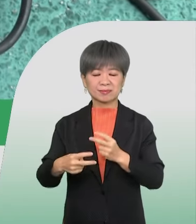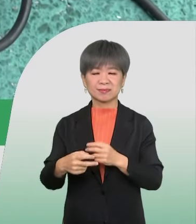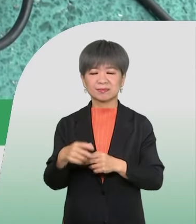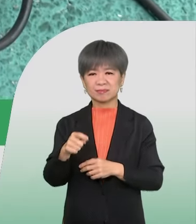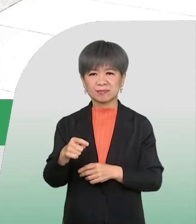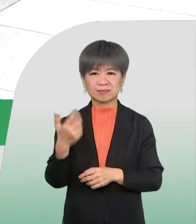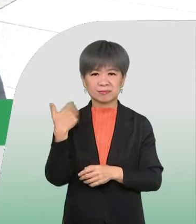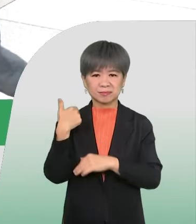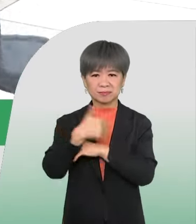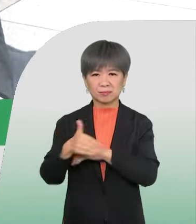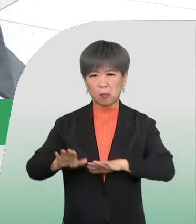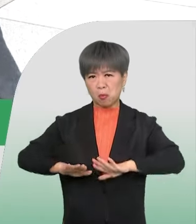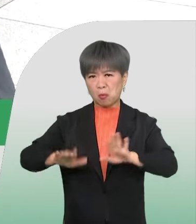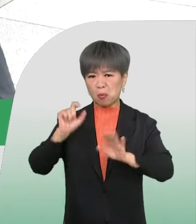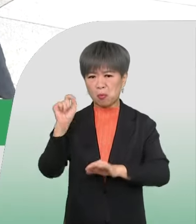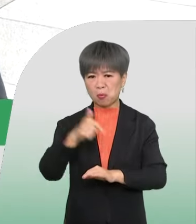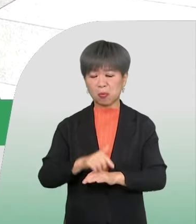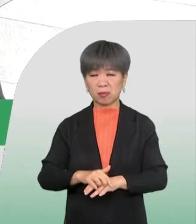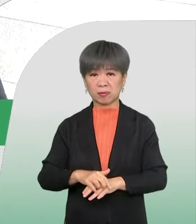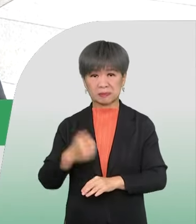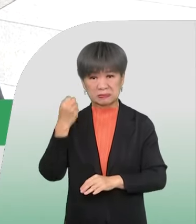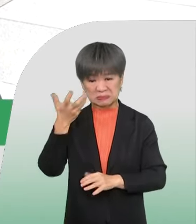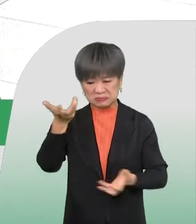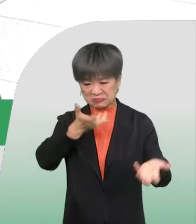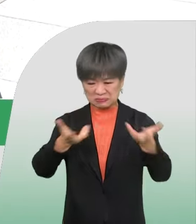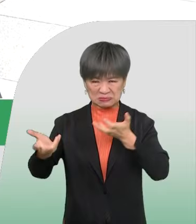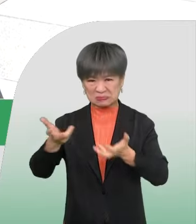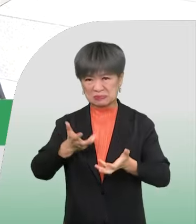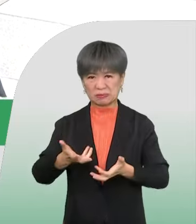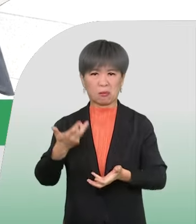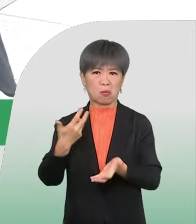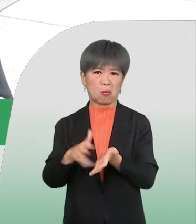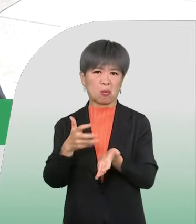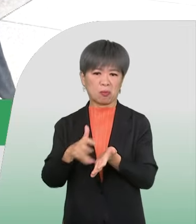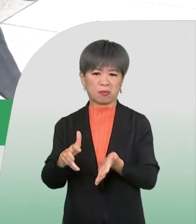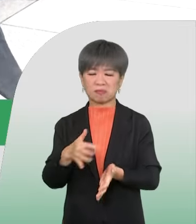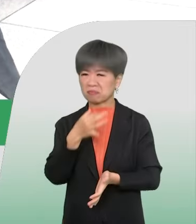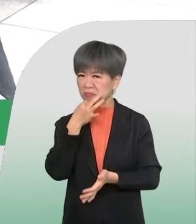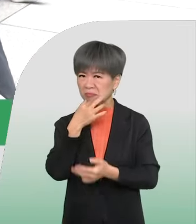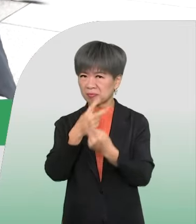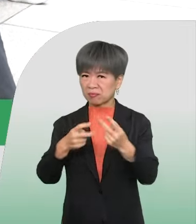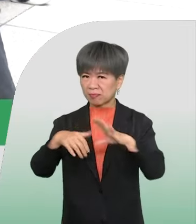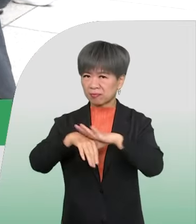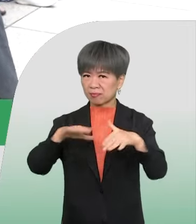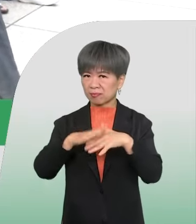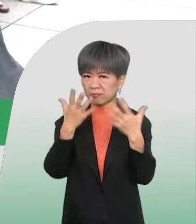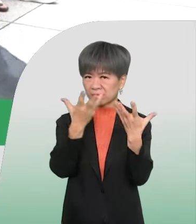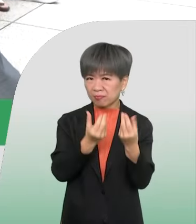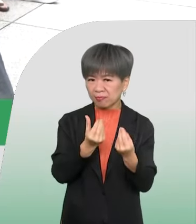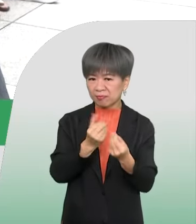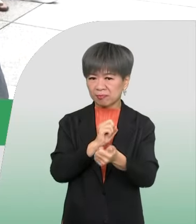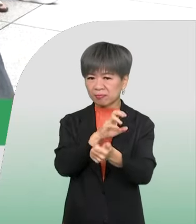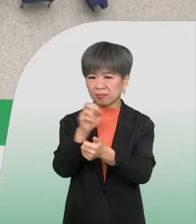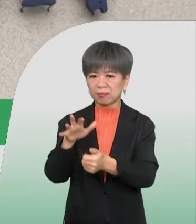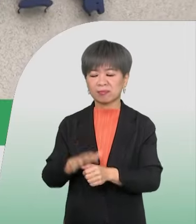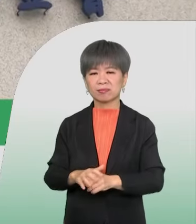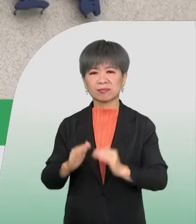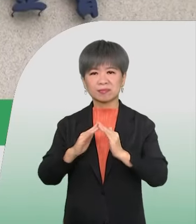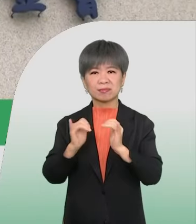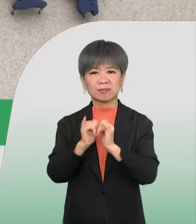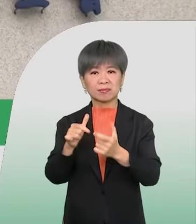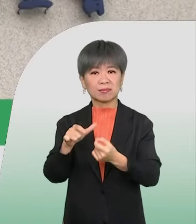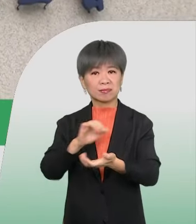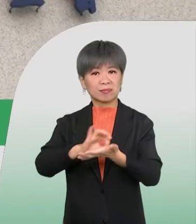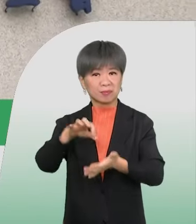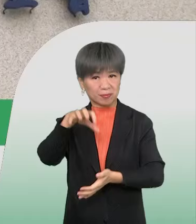家，新的居民不断办落来，为了每半日后庄天气的客家文化流失，故说结合蔡天然提供市民共用的场